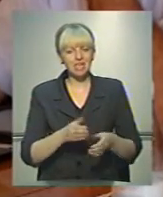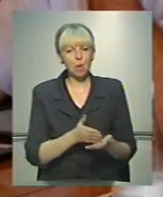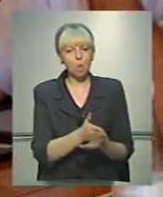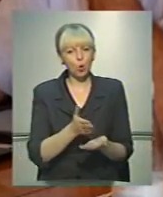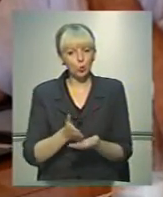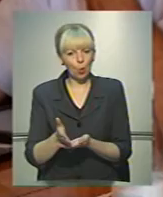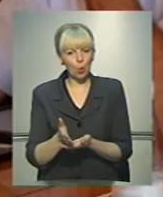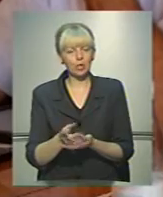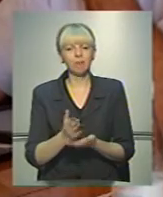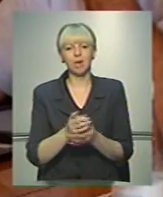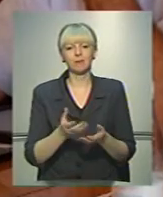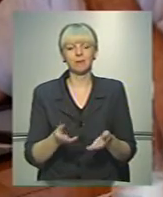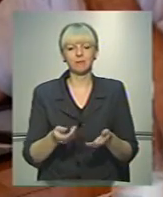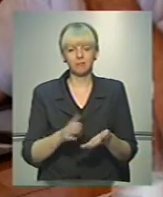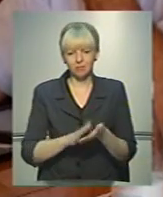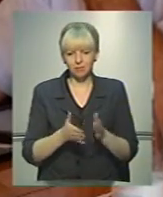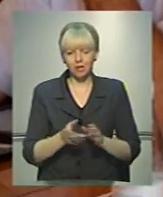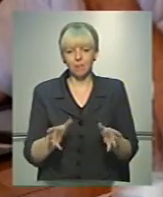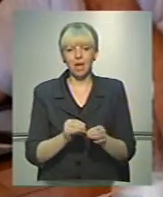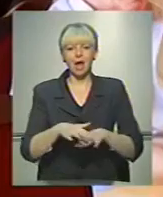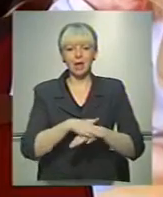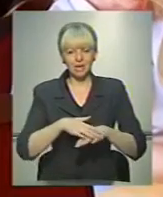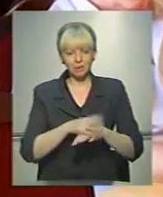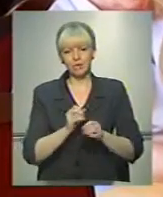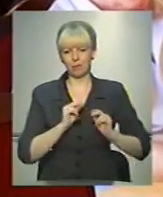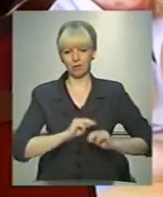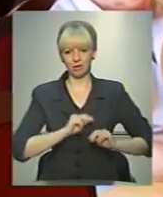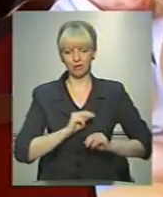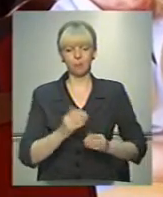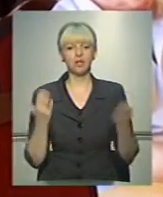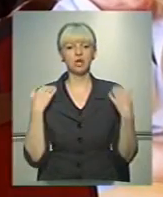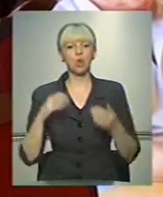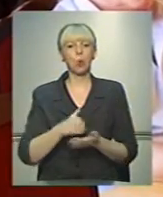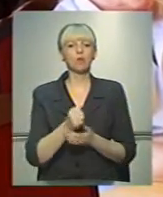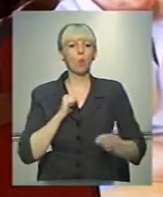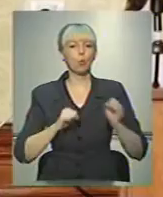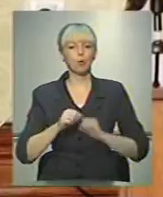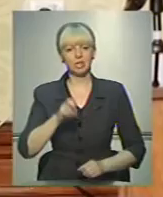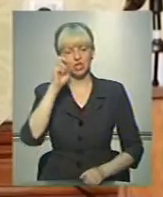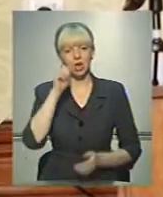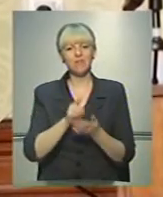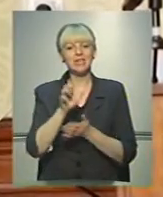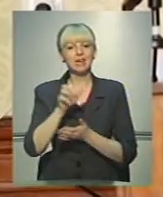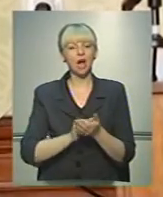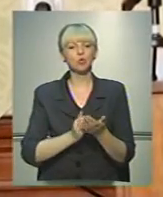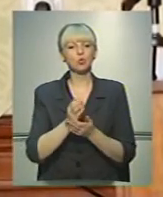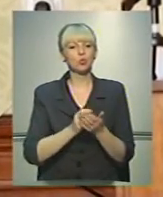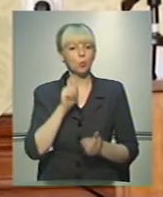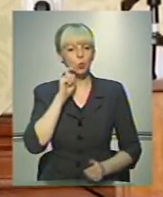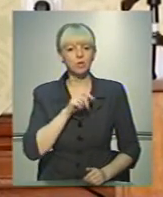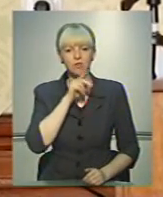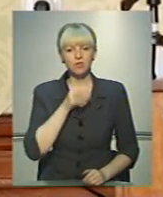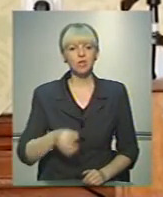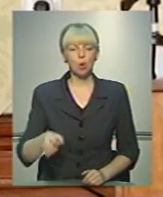певні, заключають договори з ринками і працюють. Начальник Головного управління Державної фіскальної служби України у